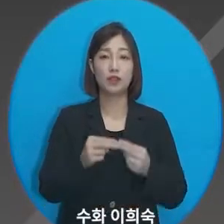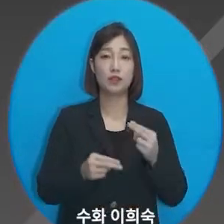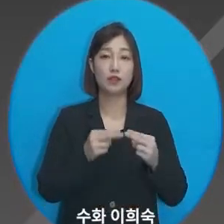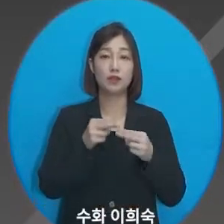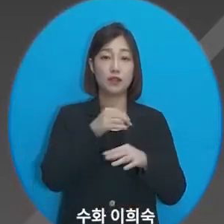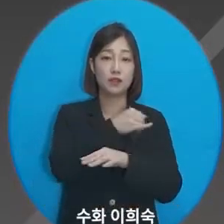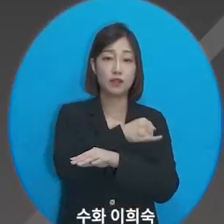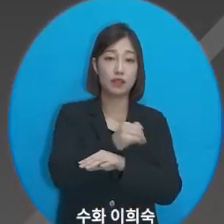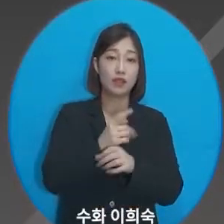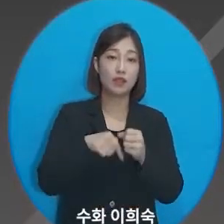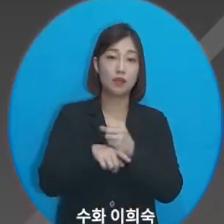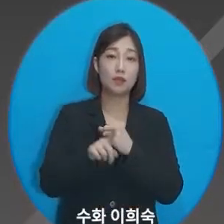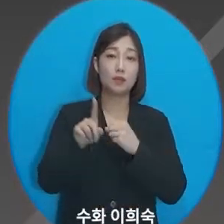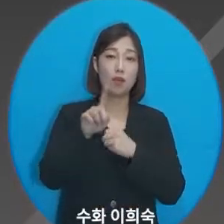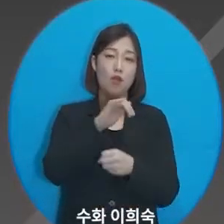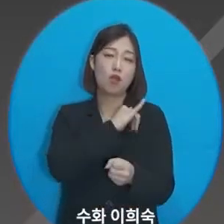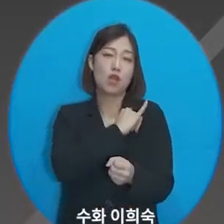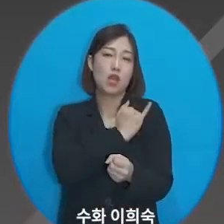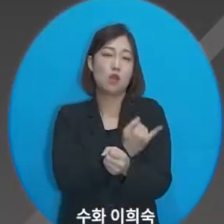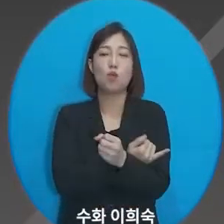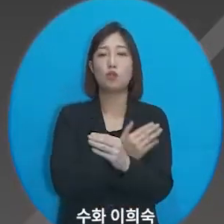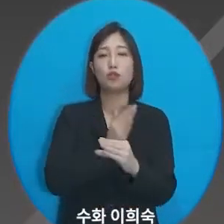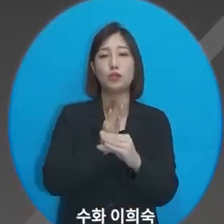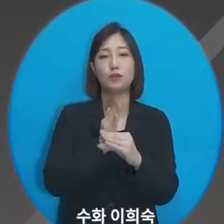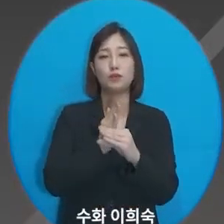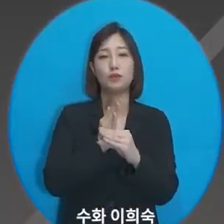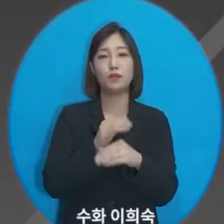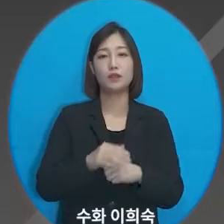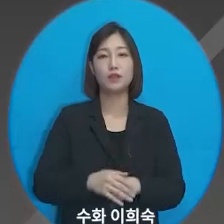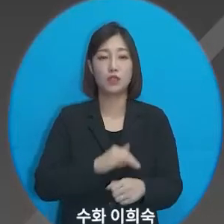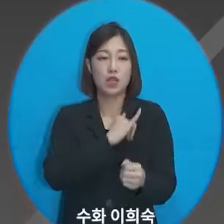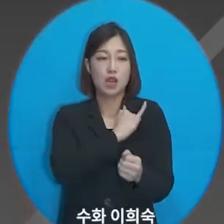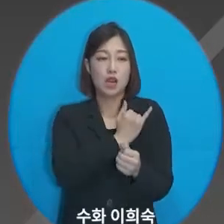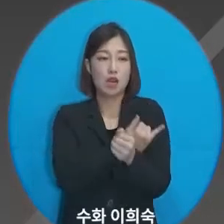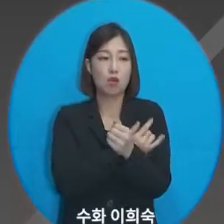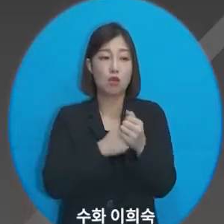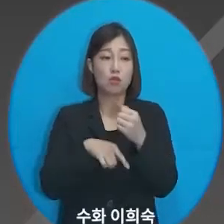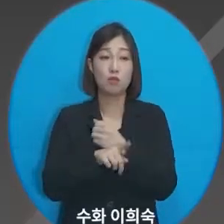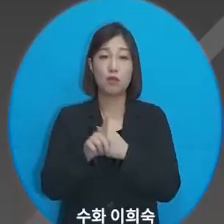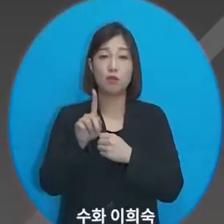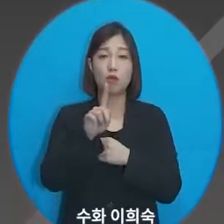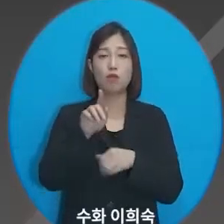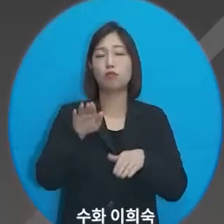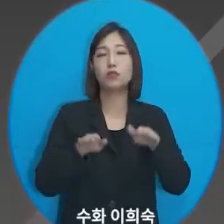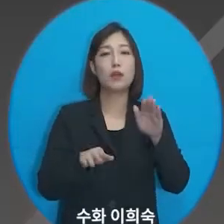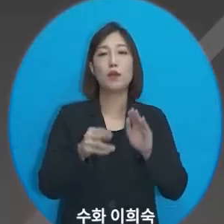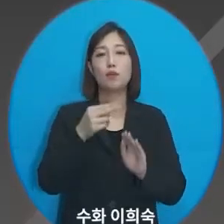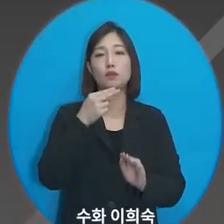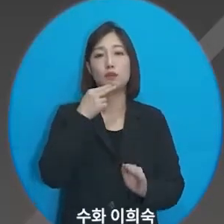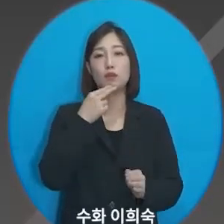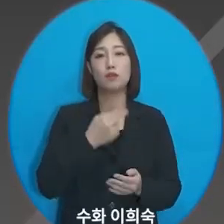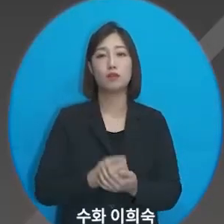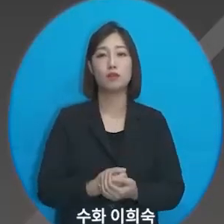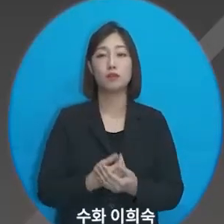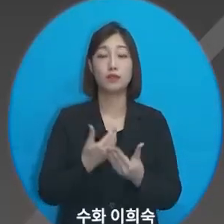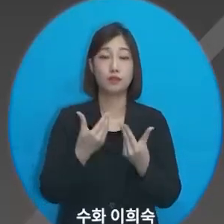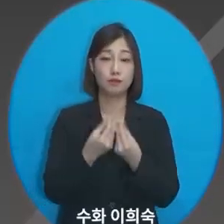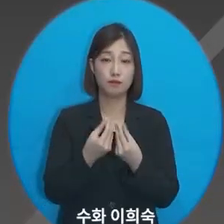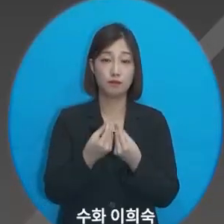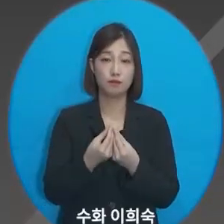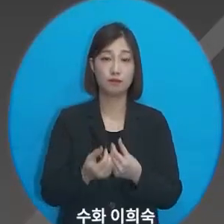UD는 기본적으로 인권의 정신입니다. 인권은 누구를 차별하지 않거든요. 누구라도. 그랬으면 좋겠고요. 예를 들면